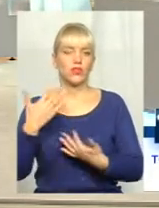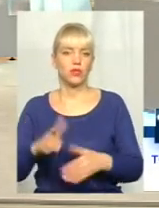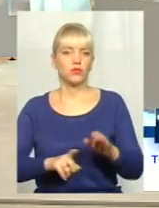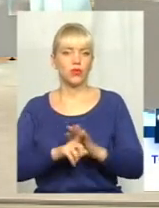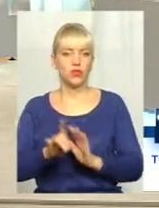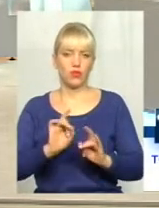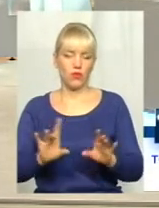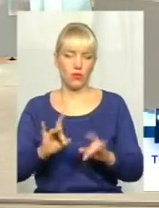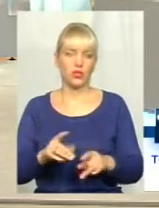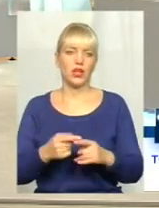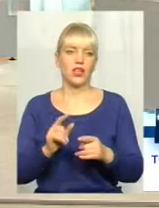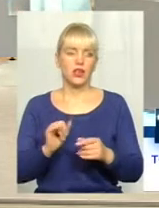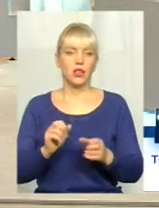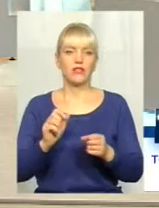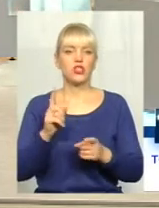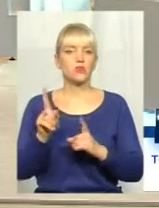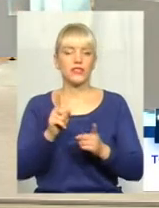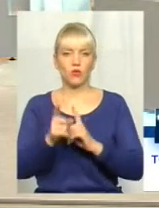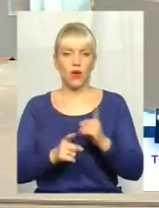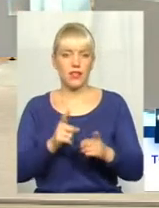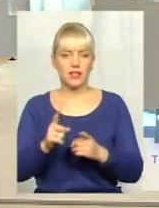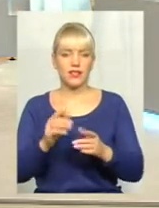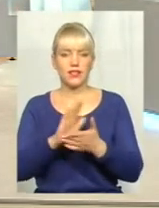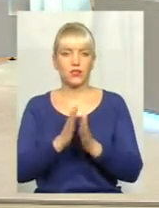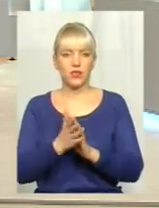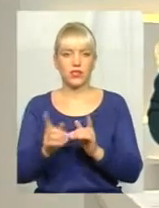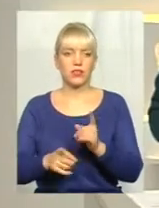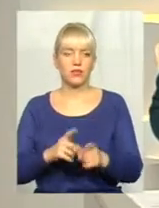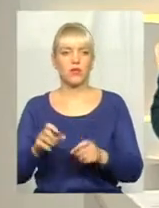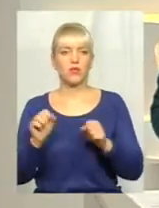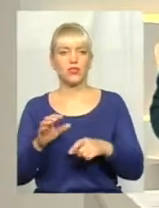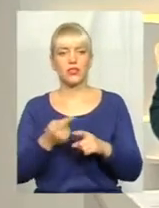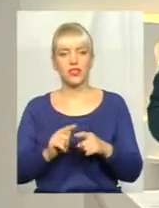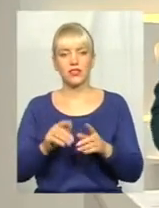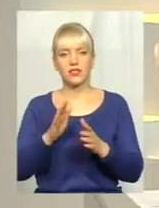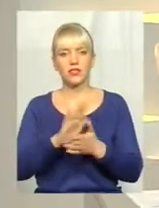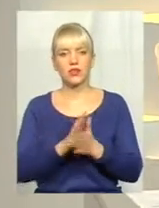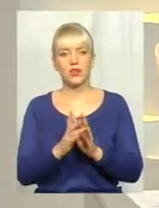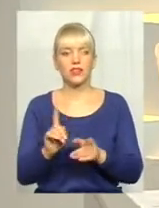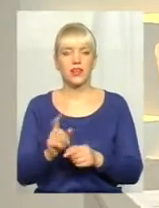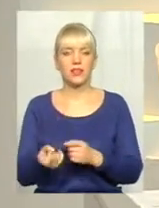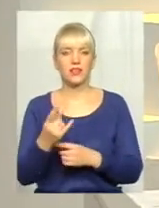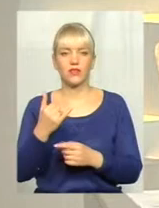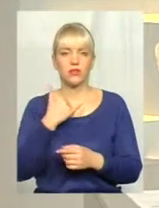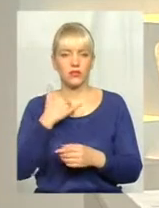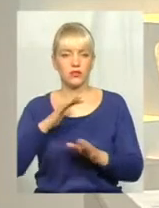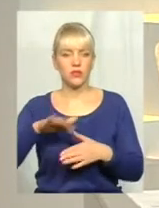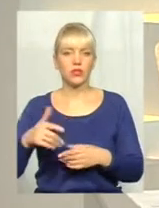пенсію отримуємо. Тобто та ситуація, яка з'явилася в нас після того, як